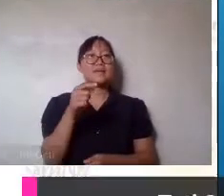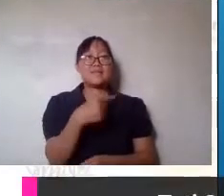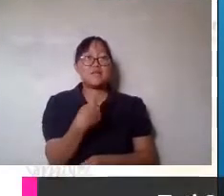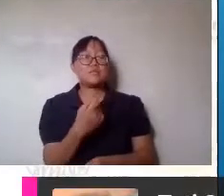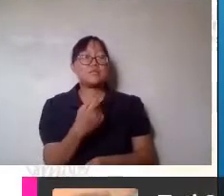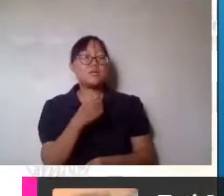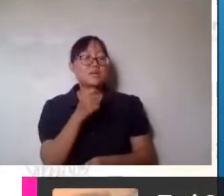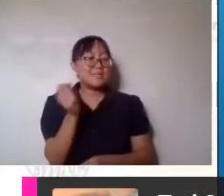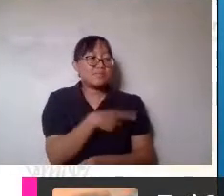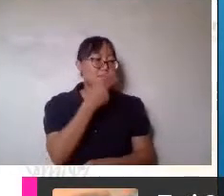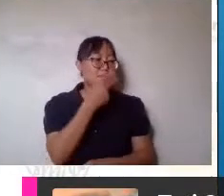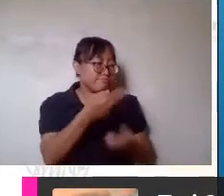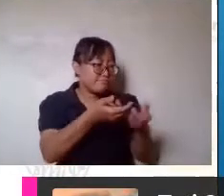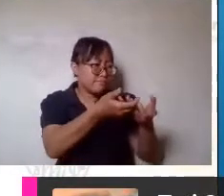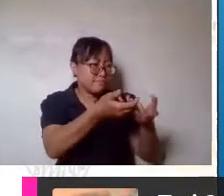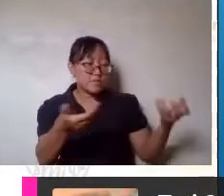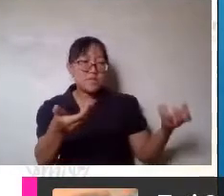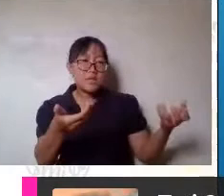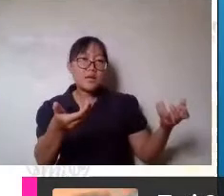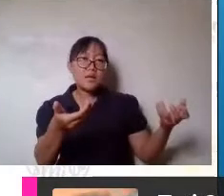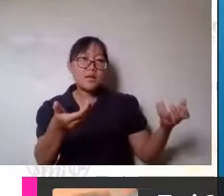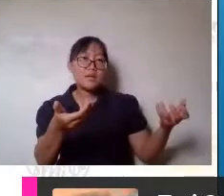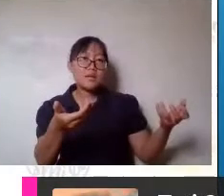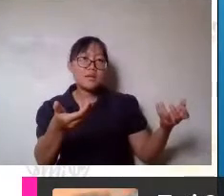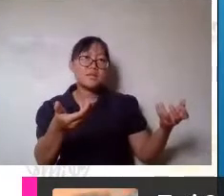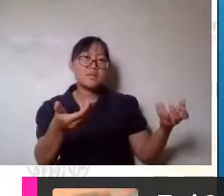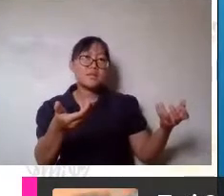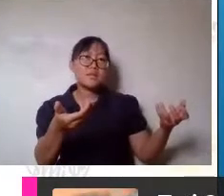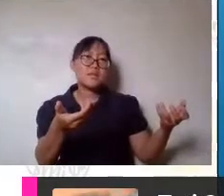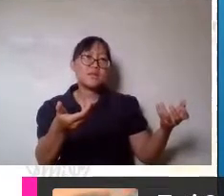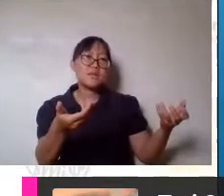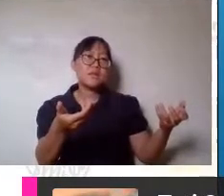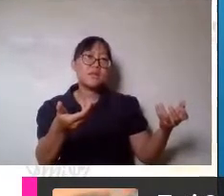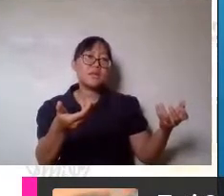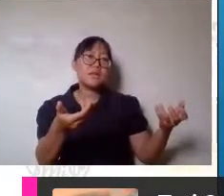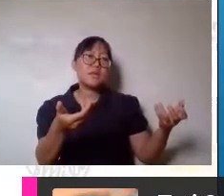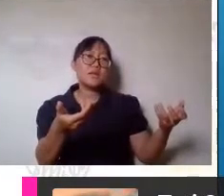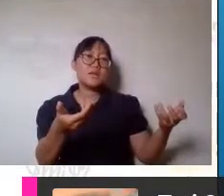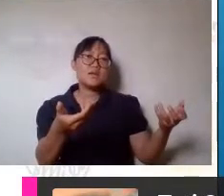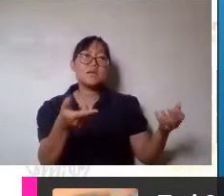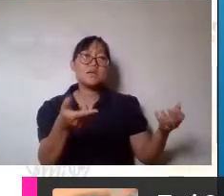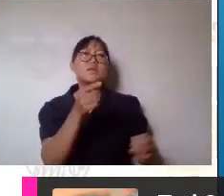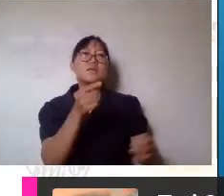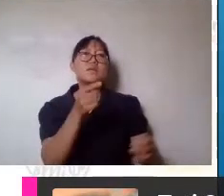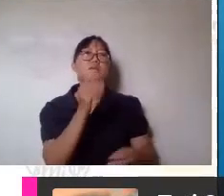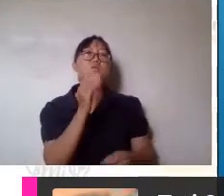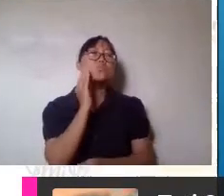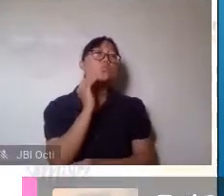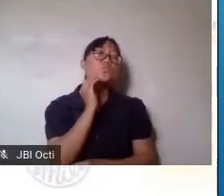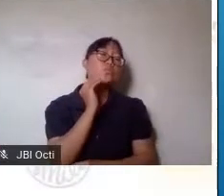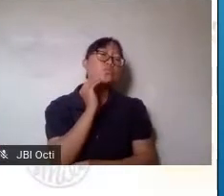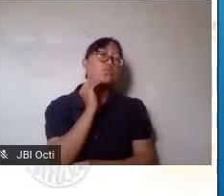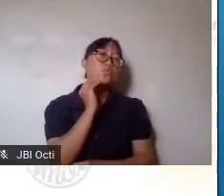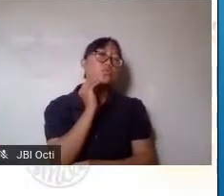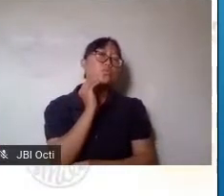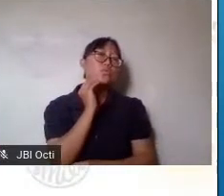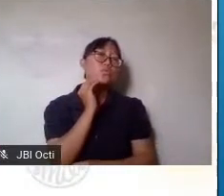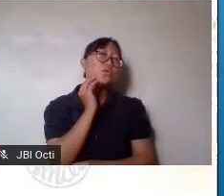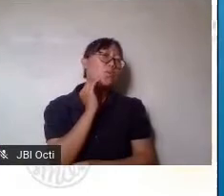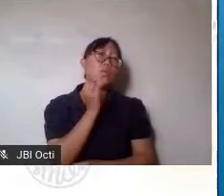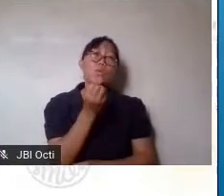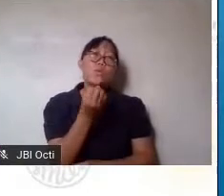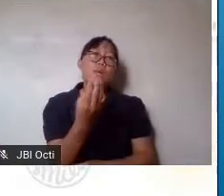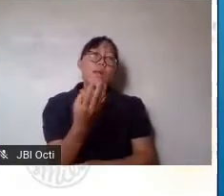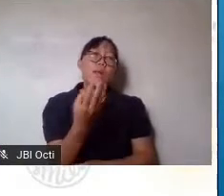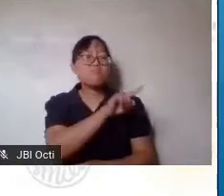kita bisa perkirakan bahkan di usia yang berapapun ya untuk kita bisa menentukan yang sedang kita hadapi